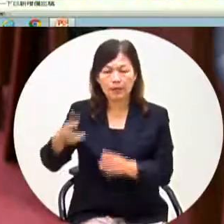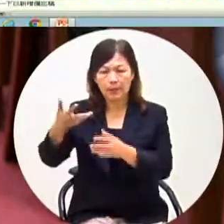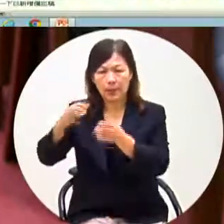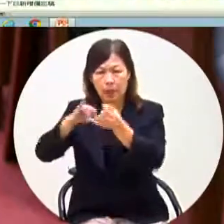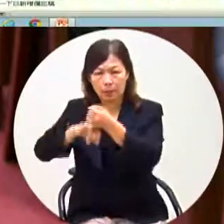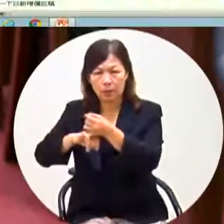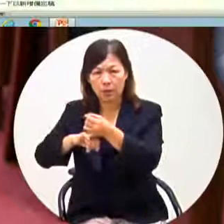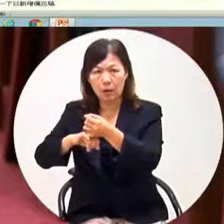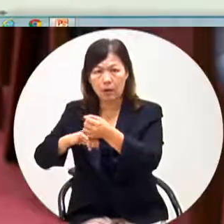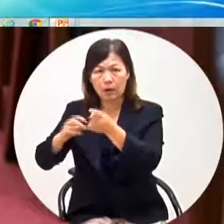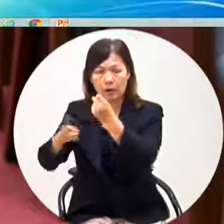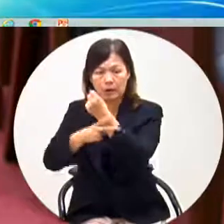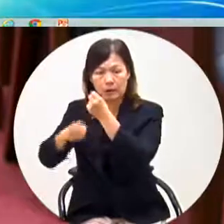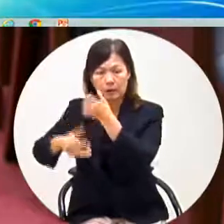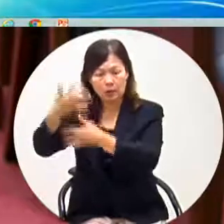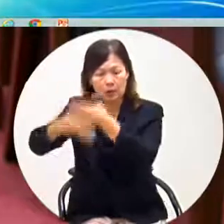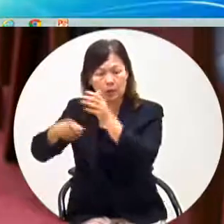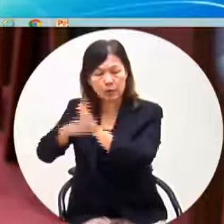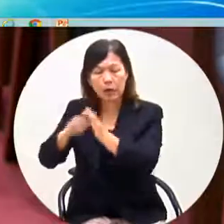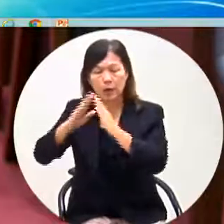当时是怎么回答本席的。